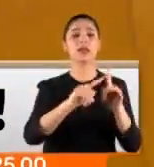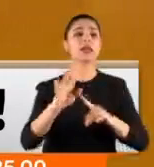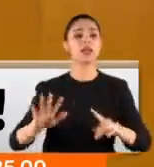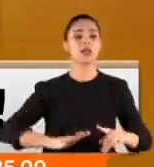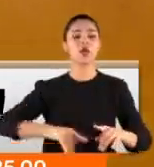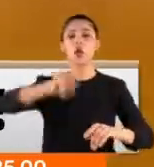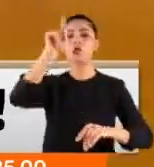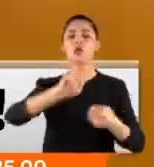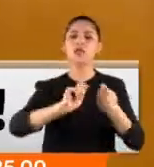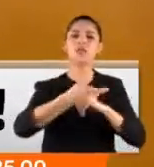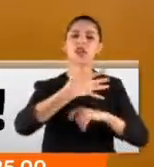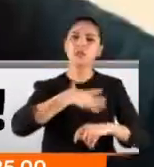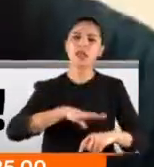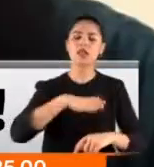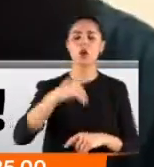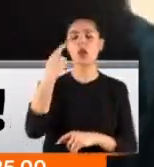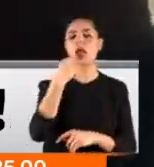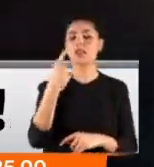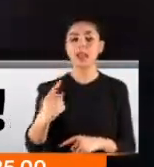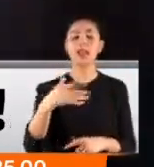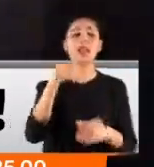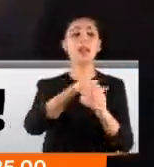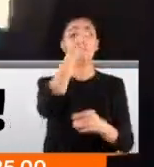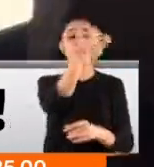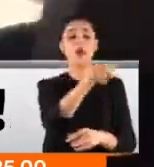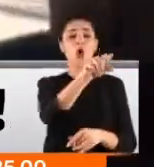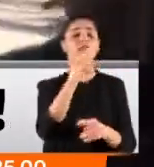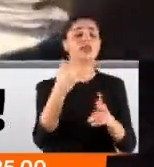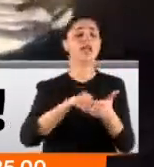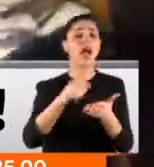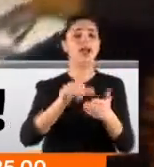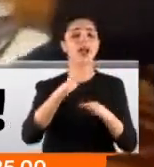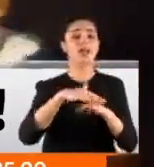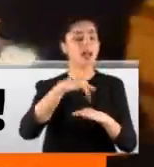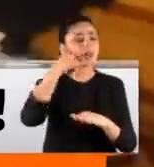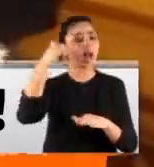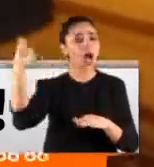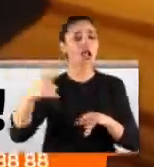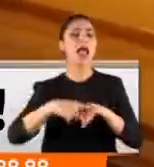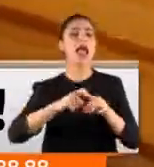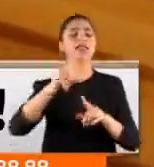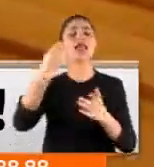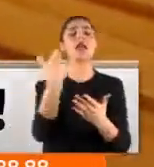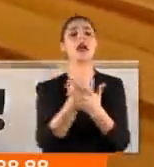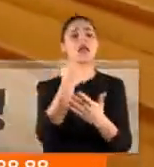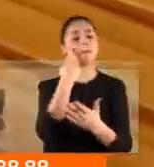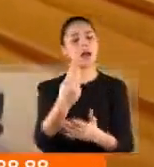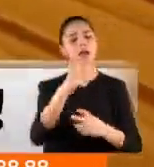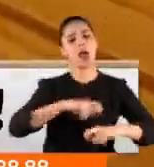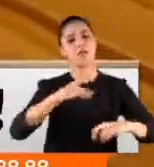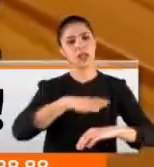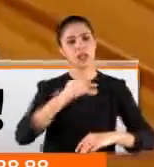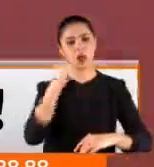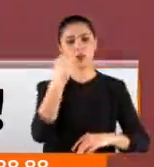da gündem saptırmak istiyorlar diyerek milletvekilinin o tarihlerde yaptığı aramaların HTS kayıtlarına bakılmasını istedi.